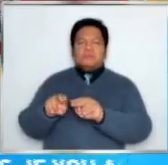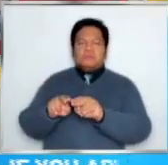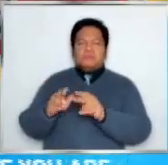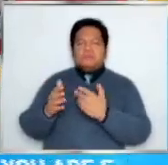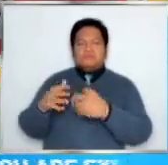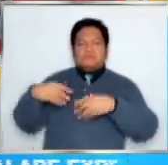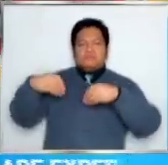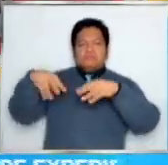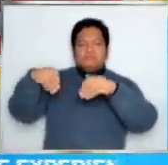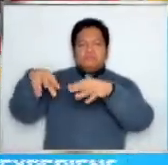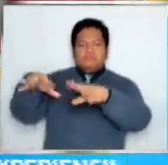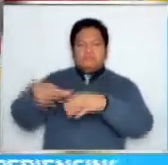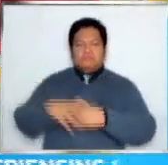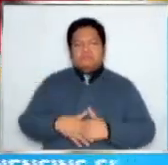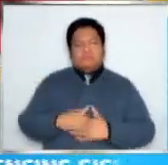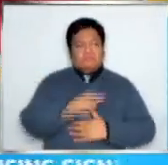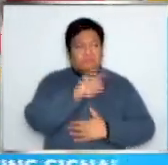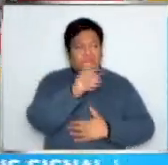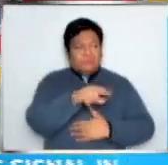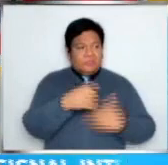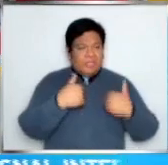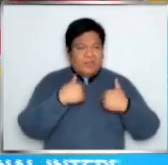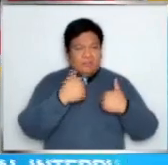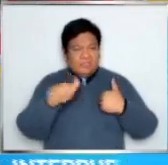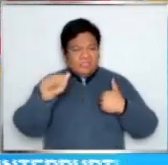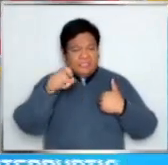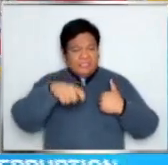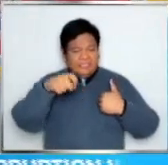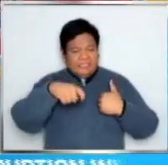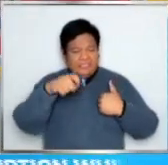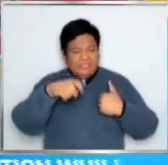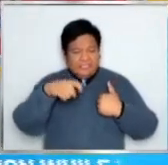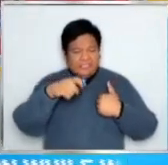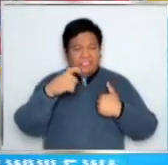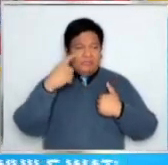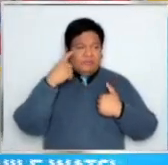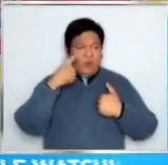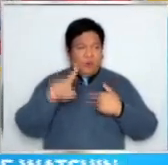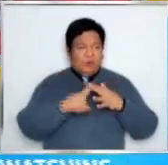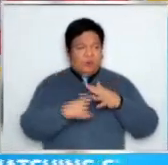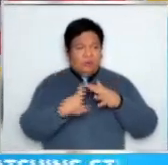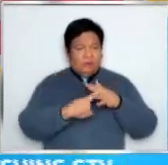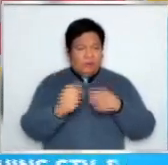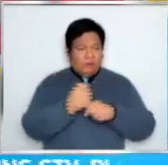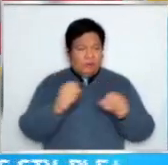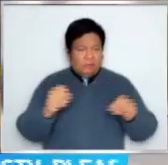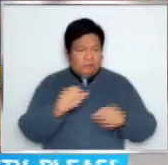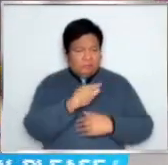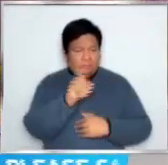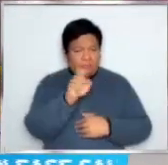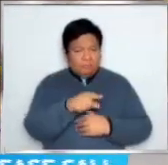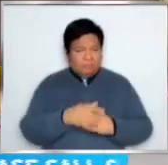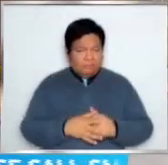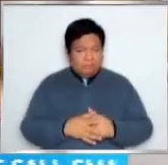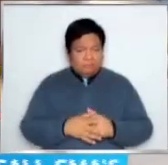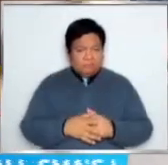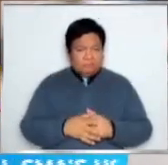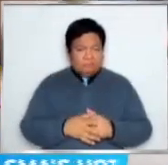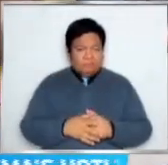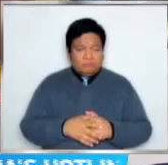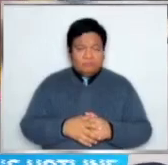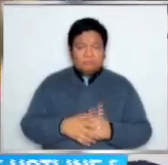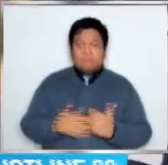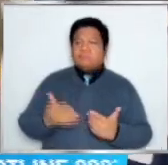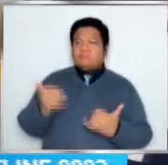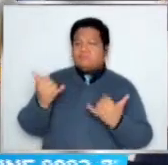pangangailangan nila kung meron man doon sa mga evacuation centers para sa mga gustong tumulong, Piwi? Sa ngayon, Rafi, ay patuloy naman ang pagdating